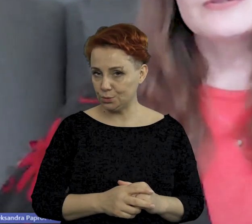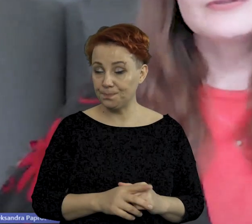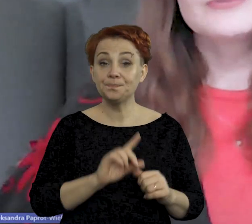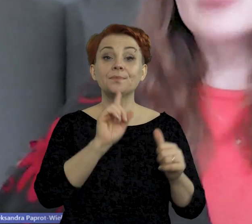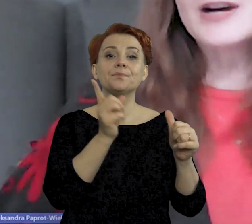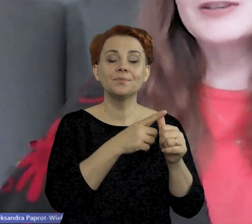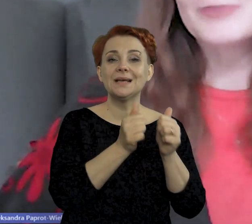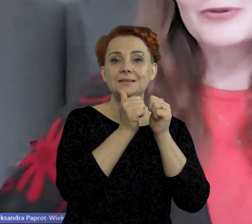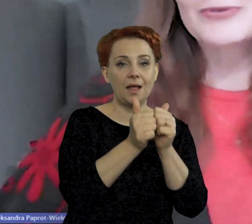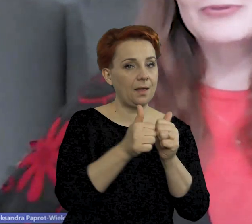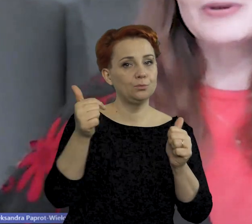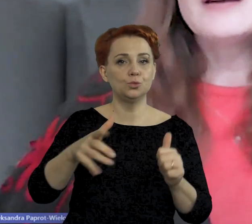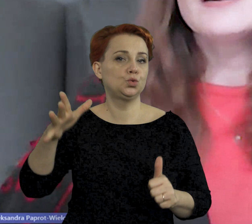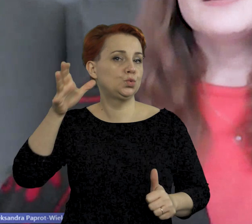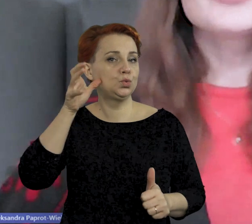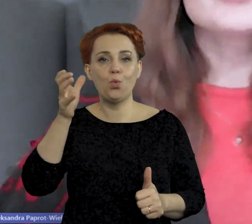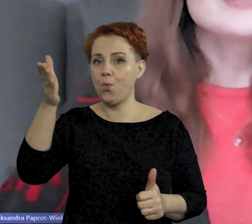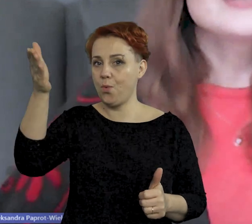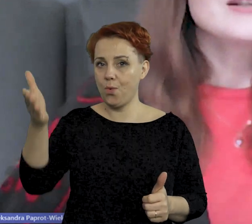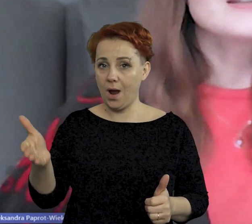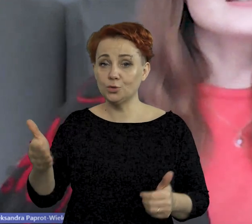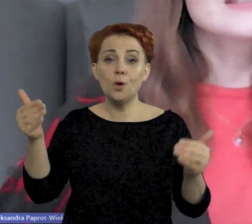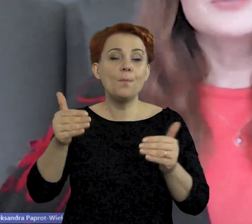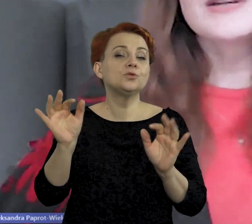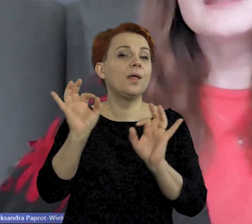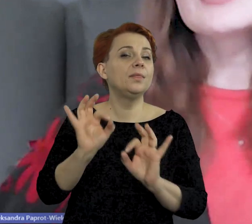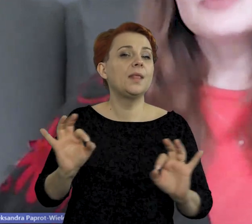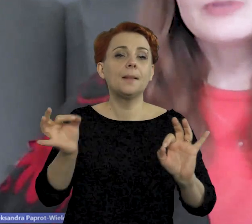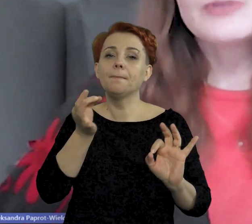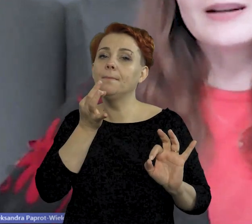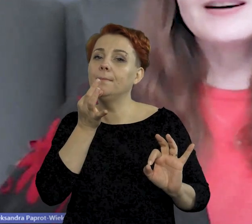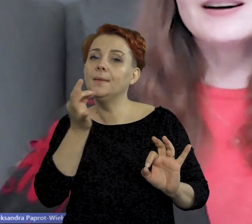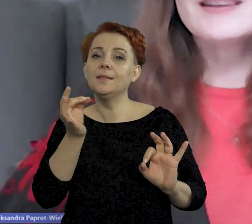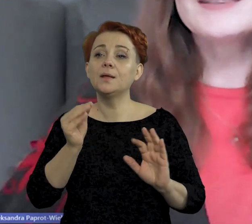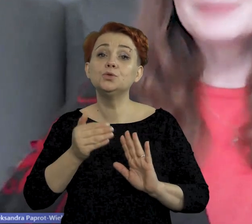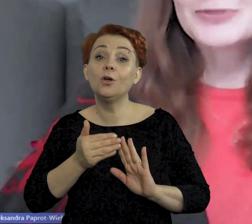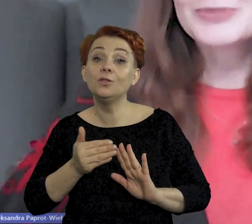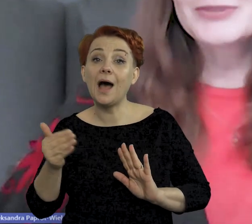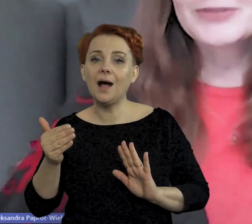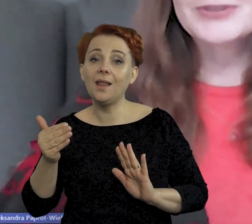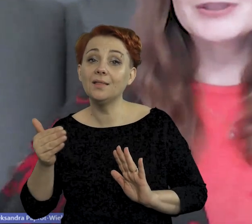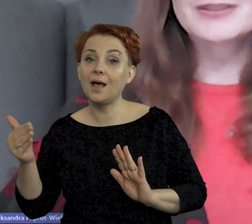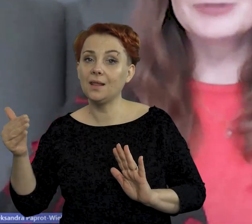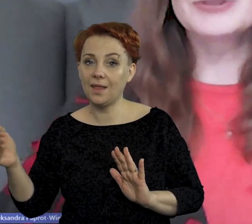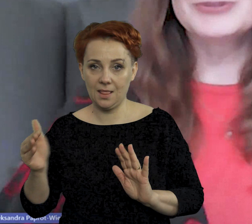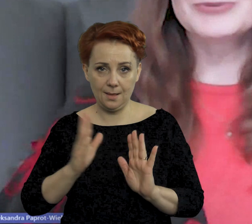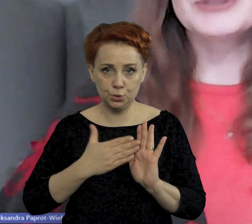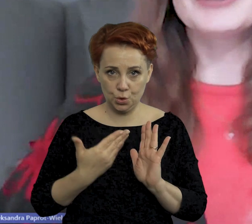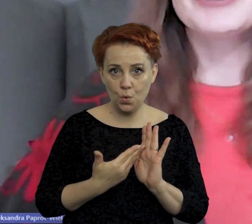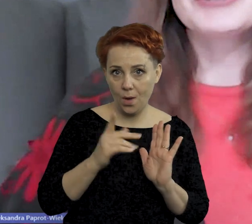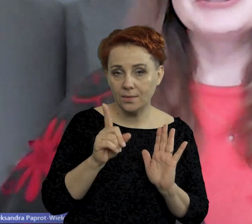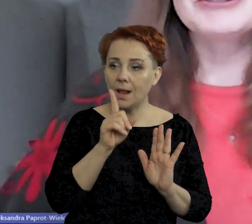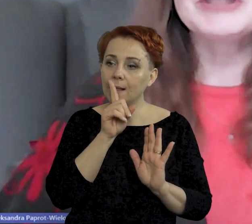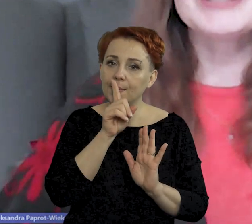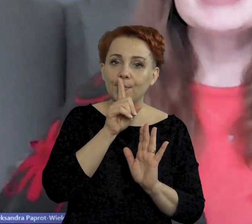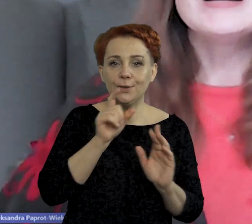to słuchanie po prostu. My możemy też delikatnie zadawać pytania, co było dalej, ale musimy rzeczywiście dosyć tutaj